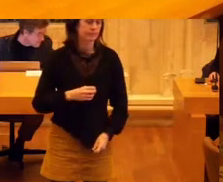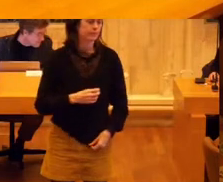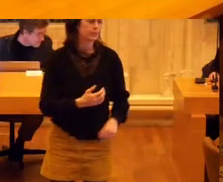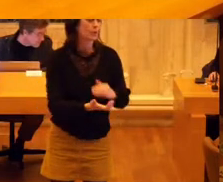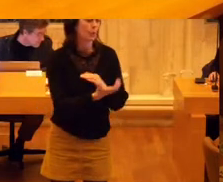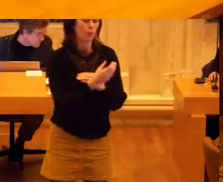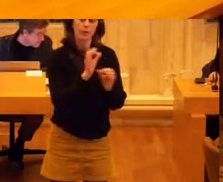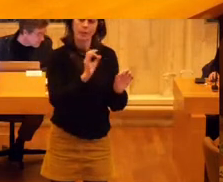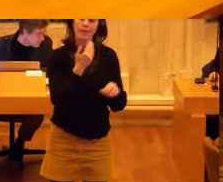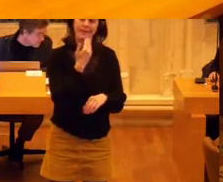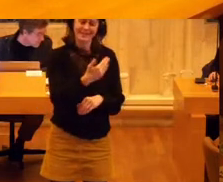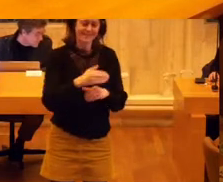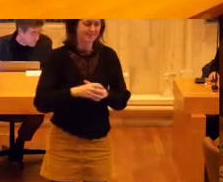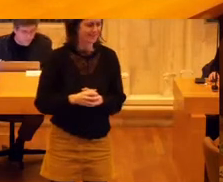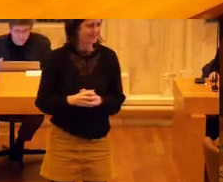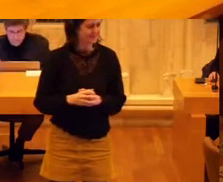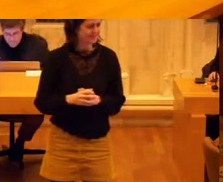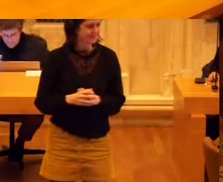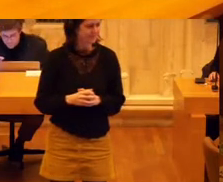j'imagine. Merci.